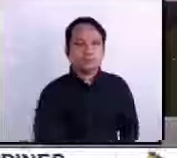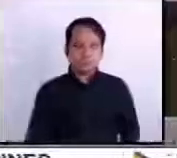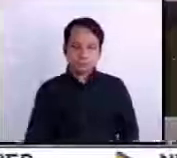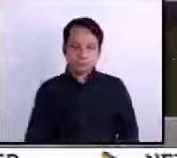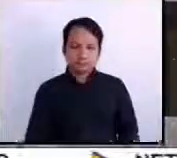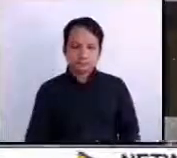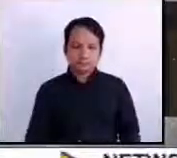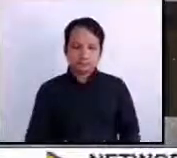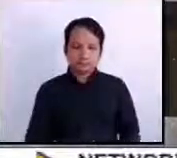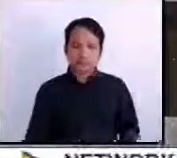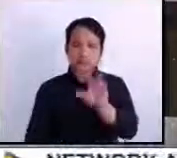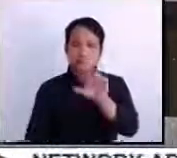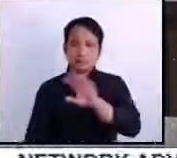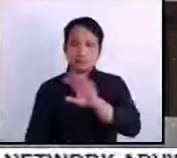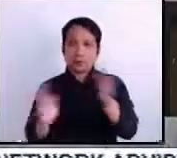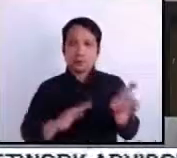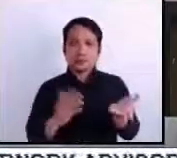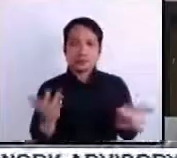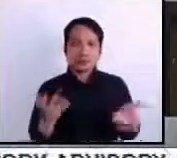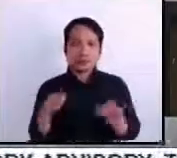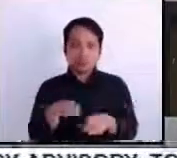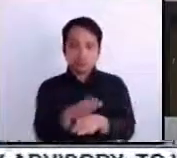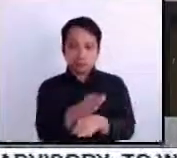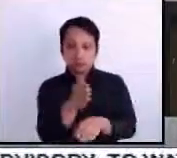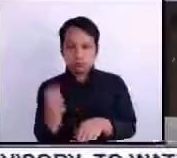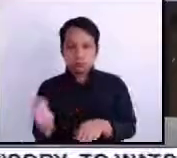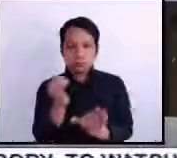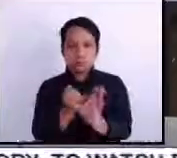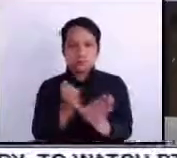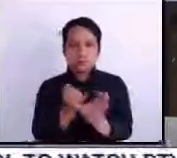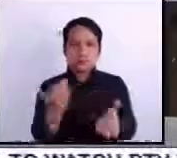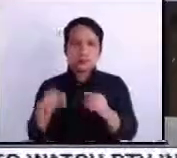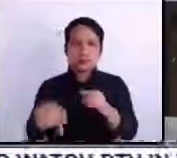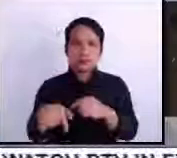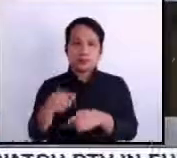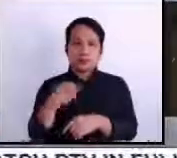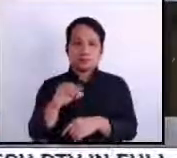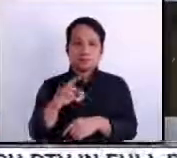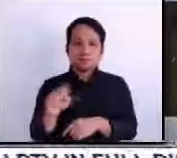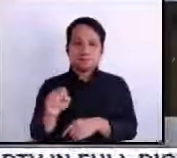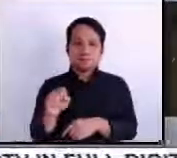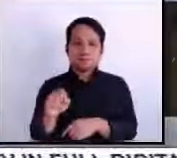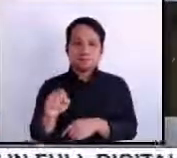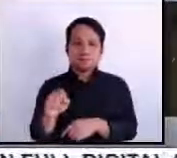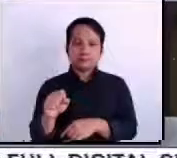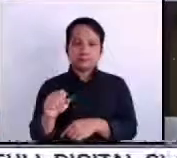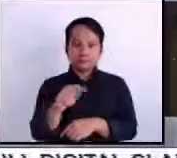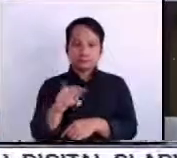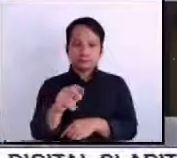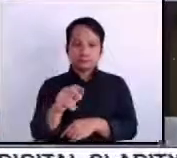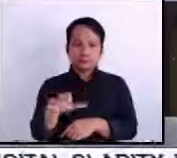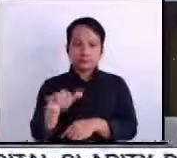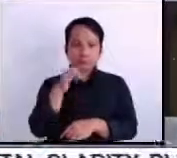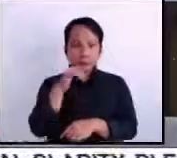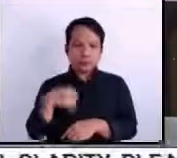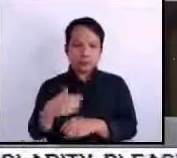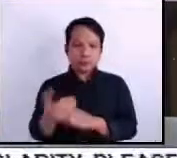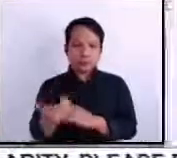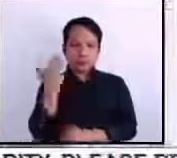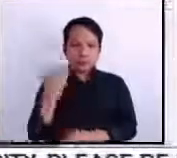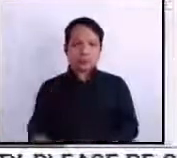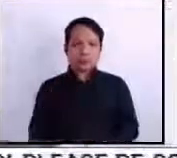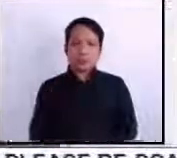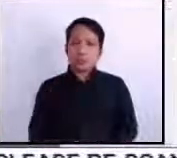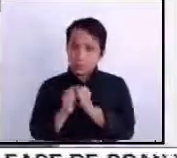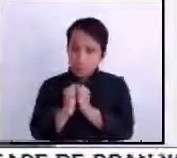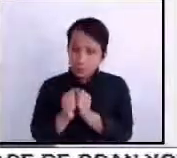Tatlo ang patay matapos tumagilid ng isang jeepney sa bahagi ng Makaira Daraitan Road sa Tanay, Rizal kahapon ng umaga. Kabilang po sa